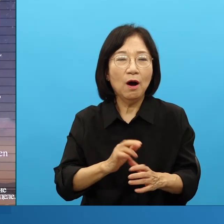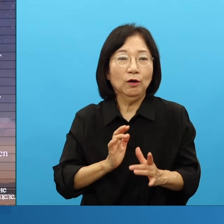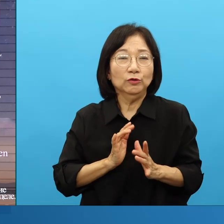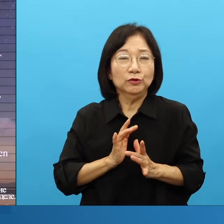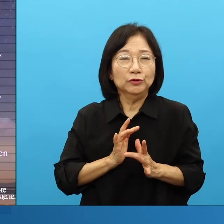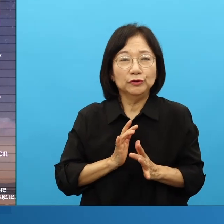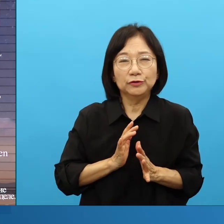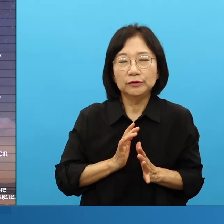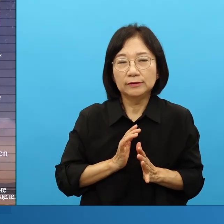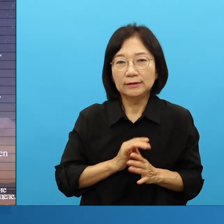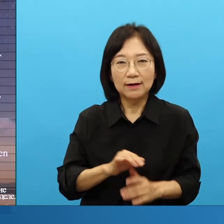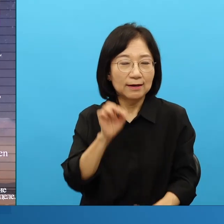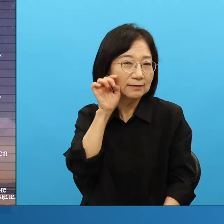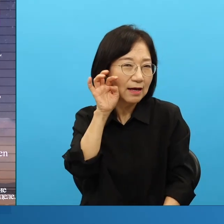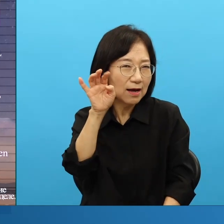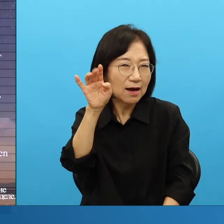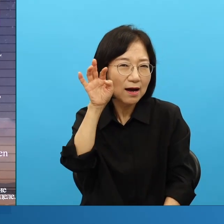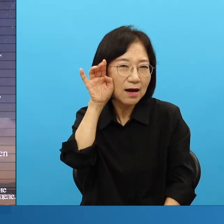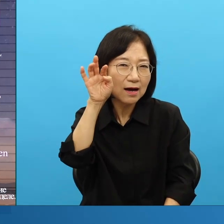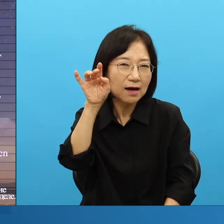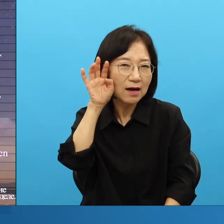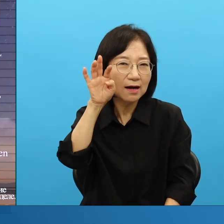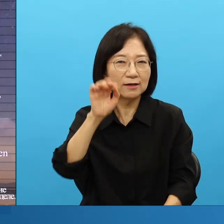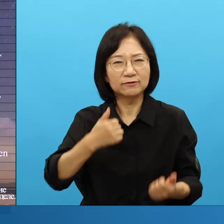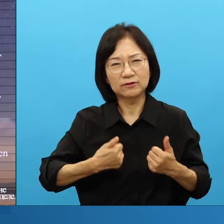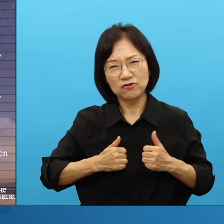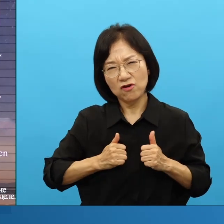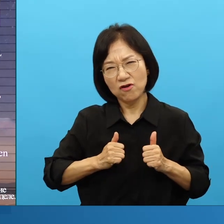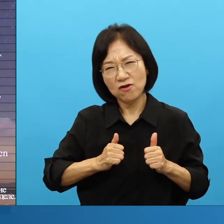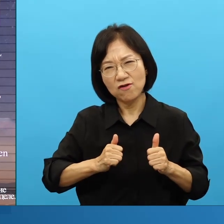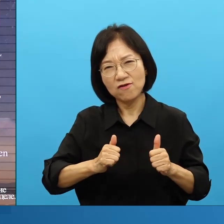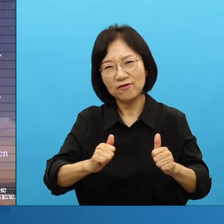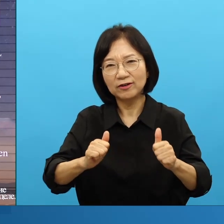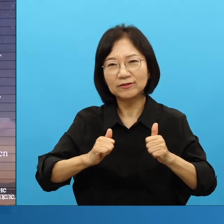얼마나 두렵게 하며 얼마나 사모하게 하며